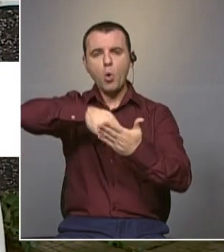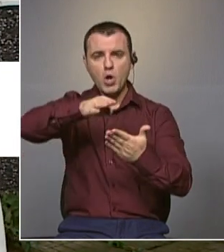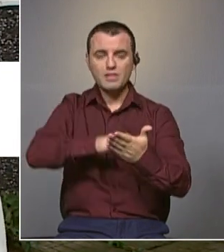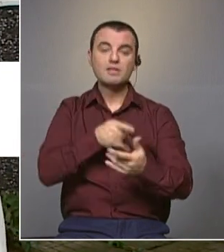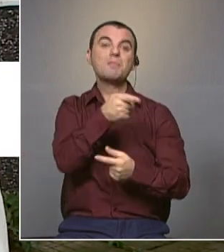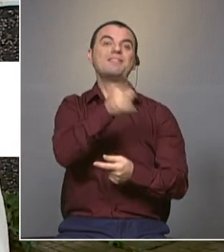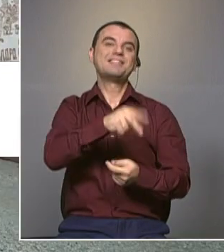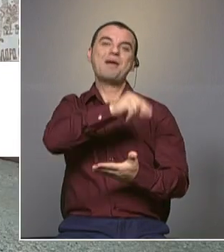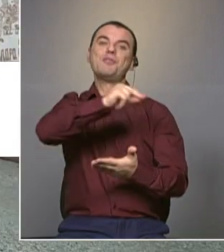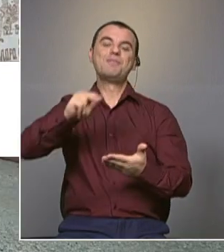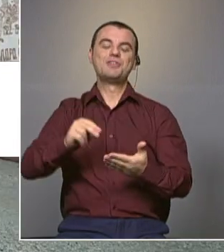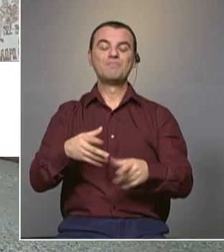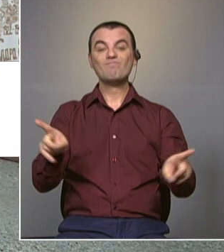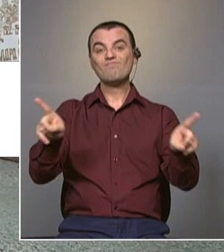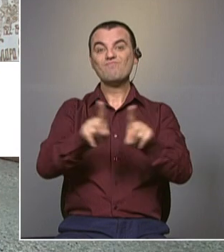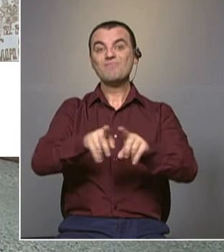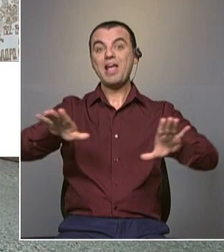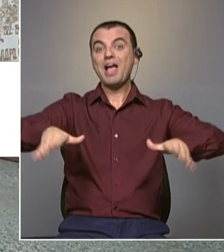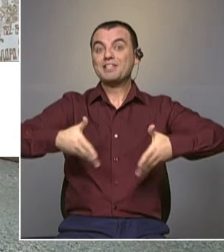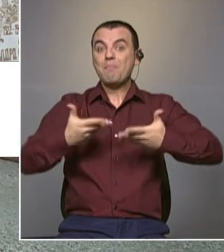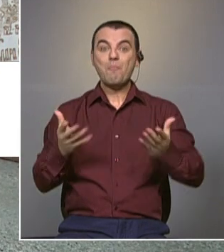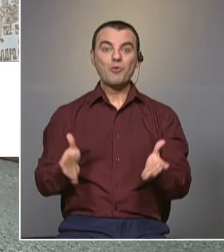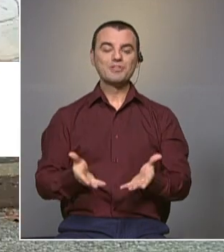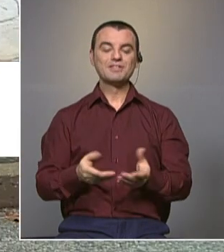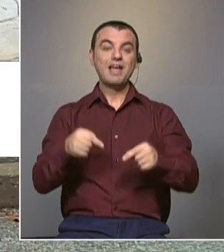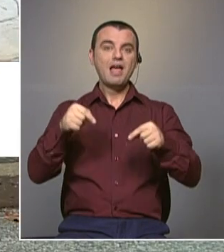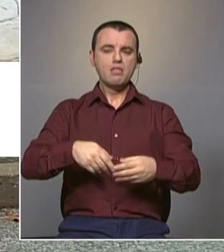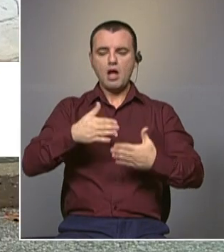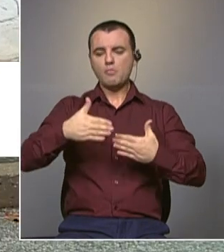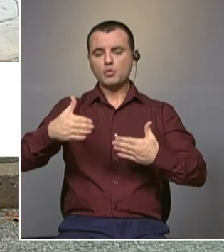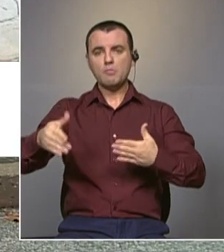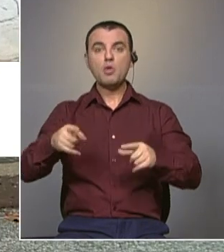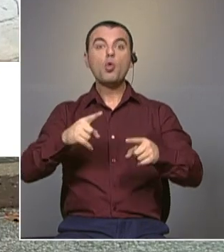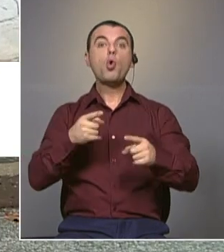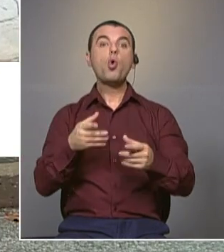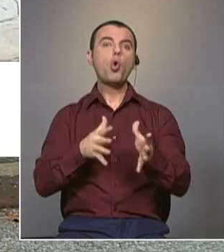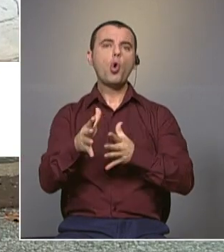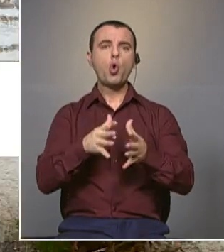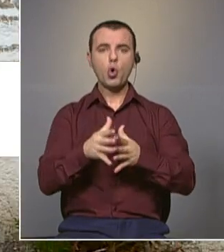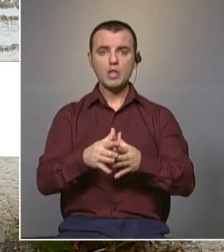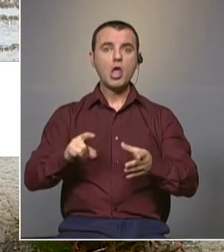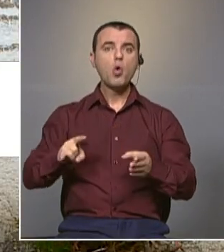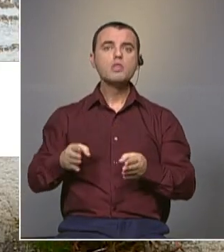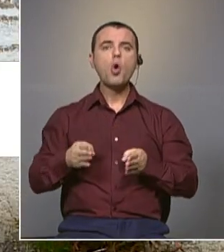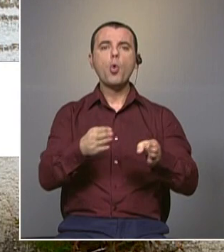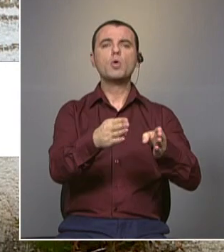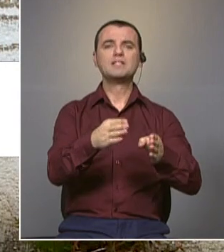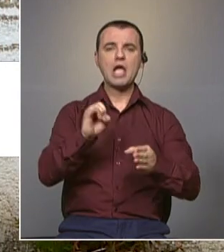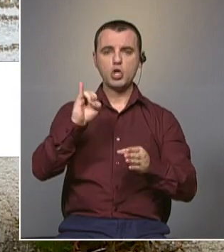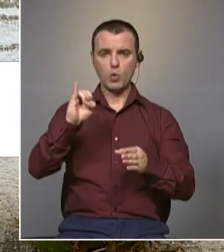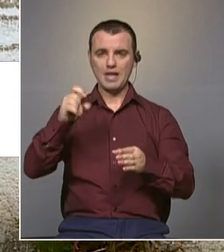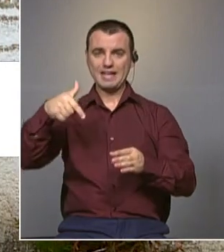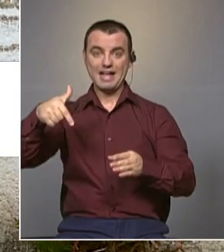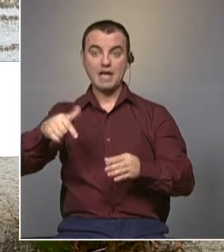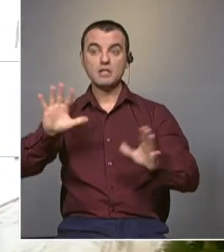и така започнах. Така постепенно хората от улица Юрий и Гагарин започнали да стягат доварите си, а Неделя да ги рисува с